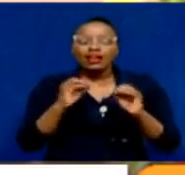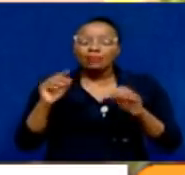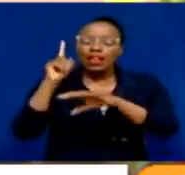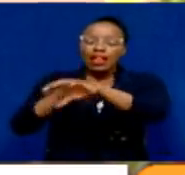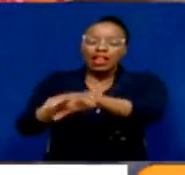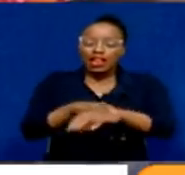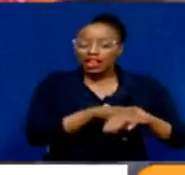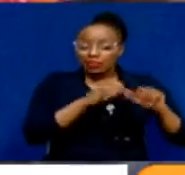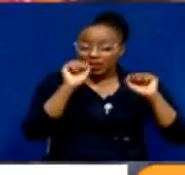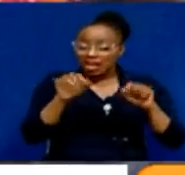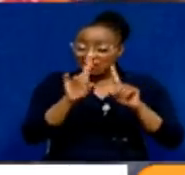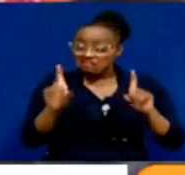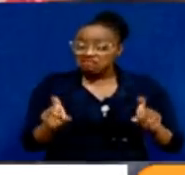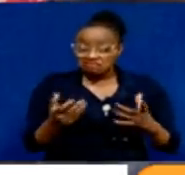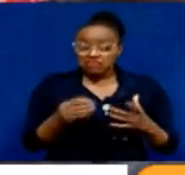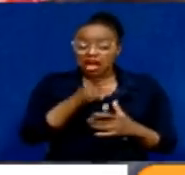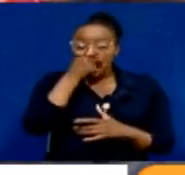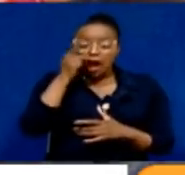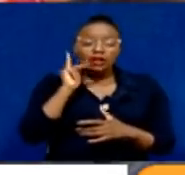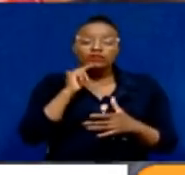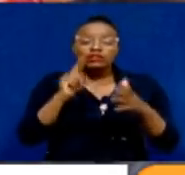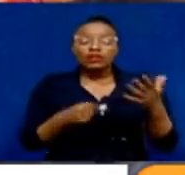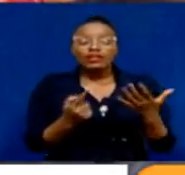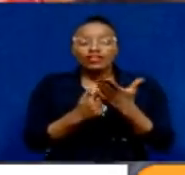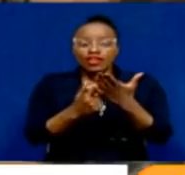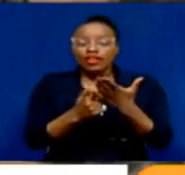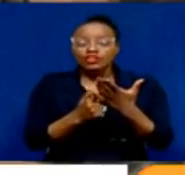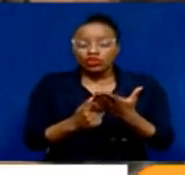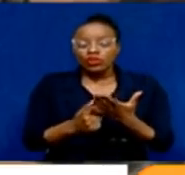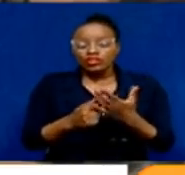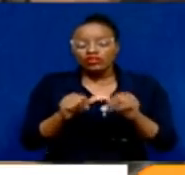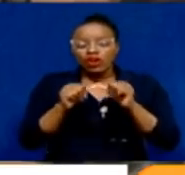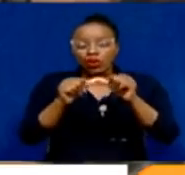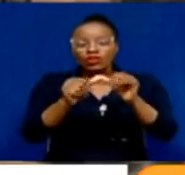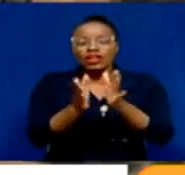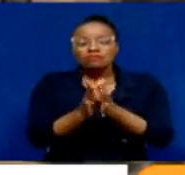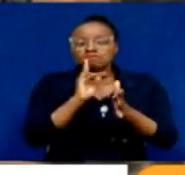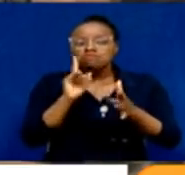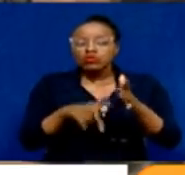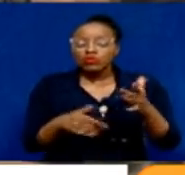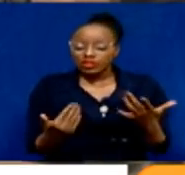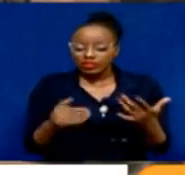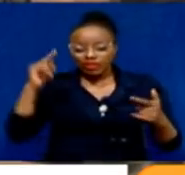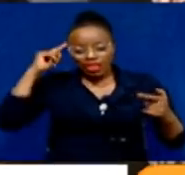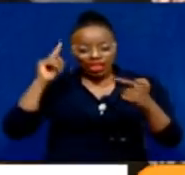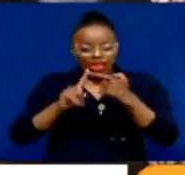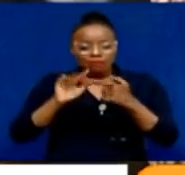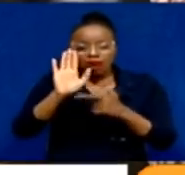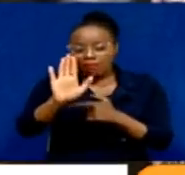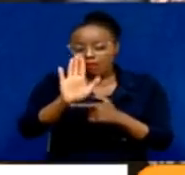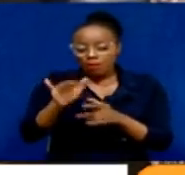mtu wa kuvuruta na miguu. Kalonzo akiongeza kuwa mazungumzo yalikuwa yanaendelea na kusema kuwa nia yao